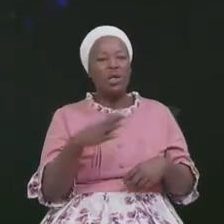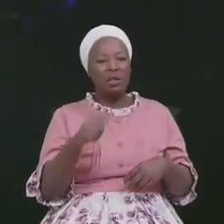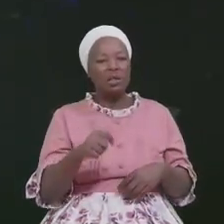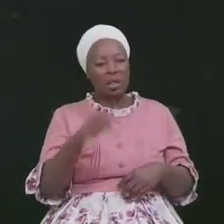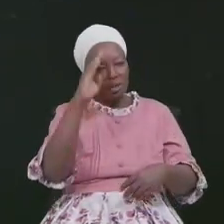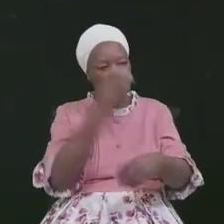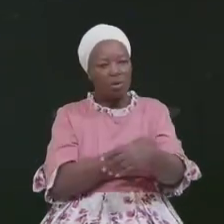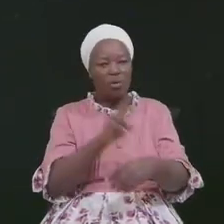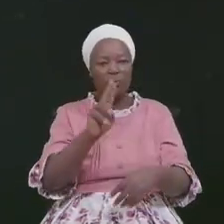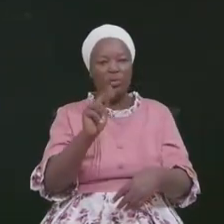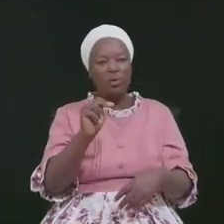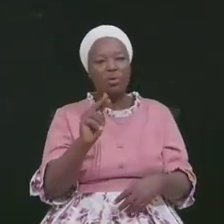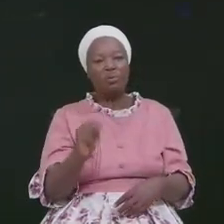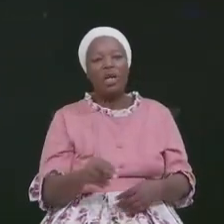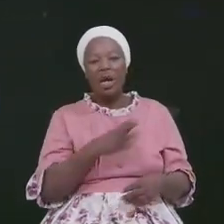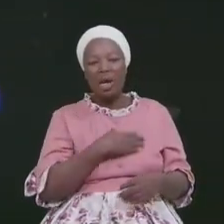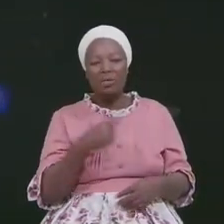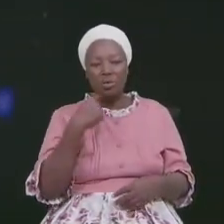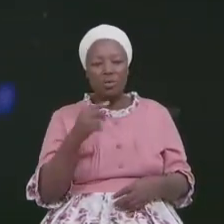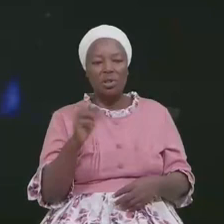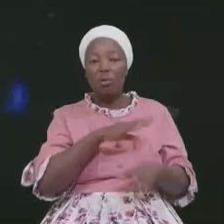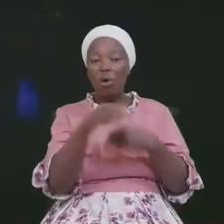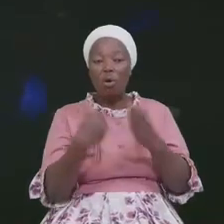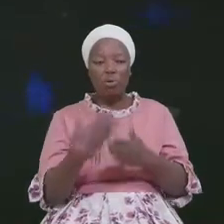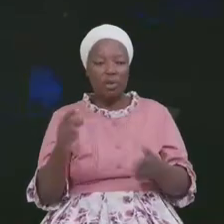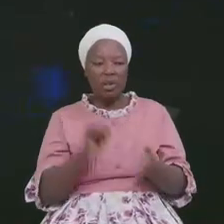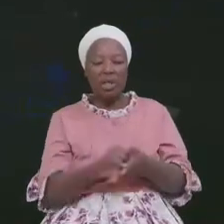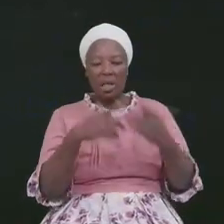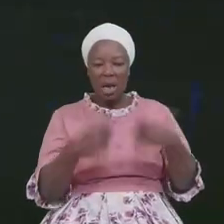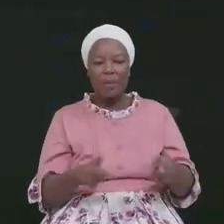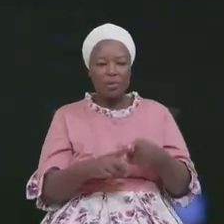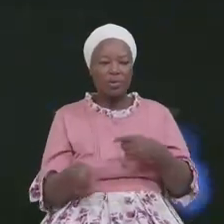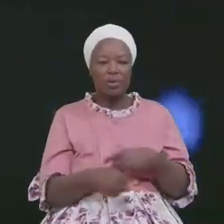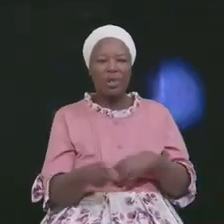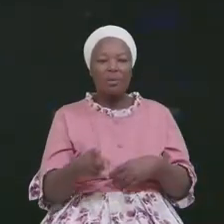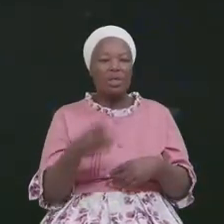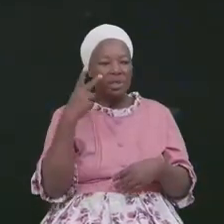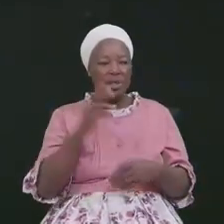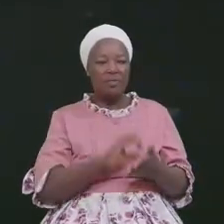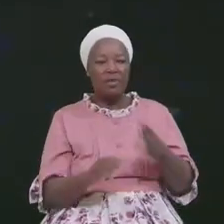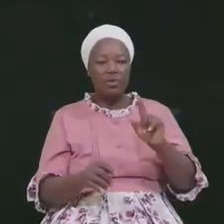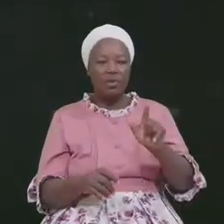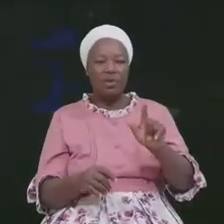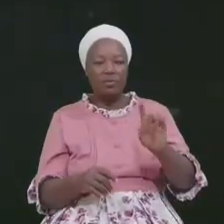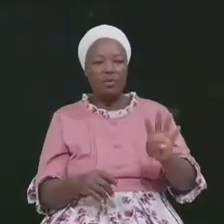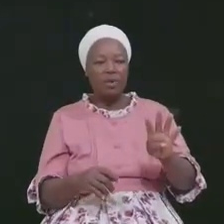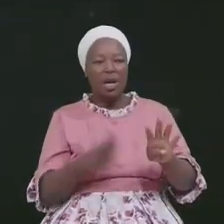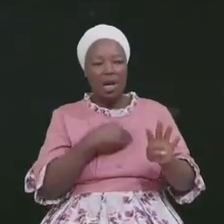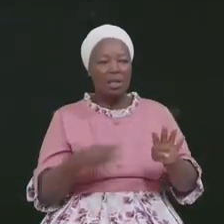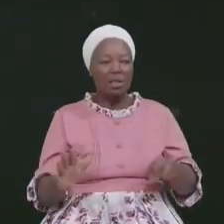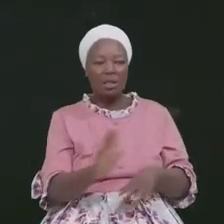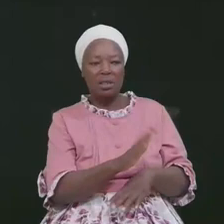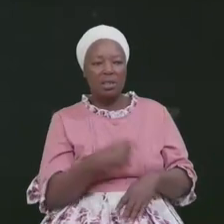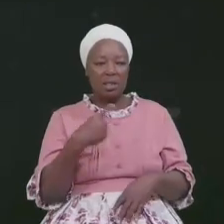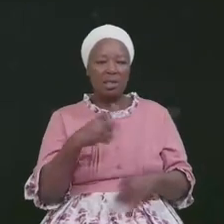lui racontèrent tout ce qui leur était arrivé. Verset 24 maintenant. Verset 24, ils dirent à Josué,